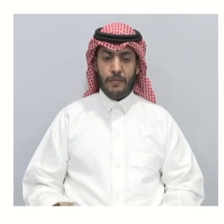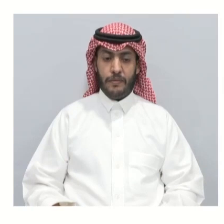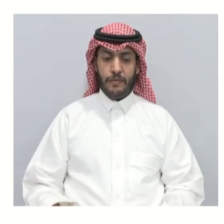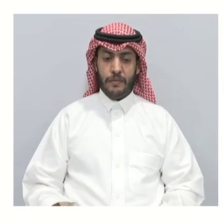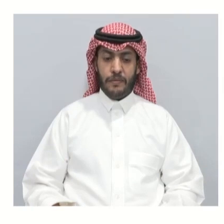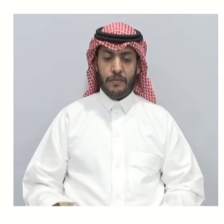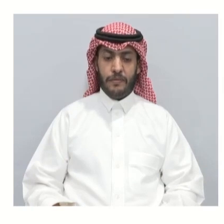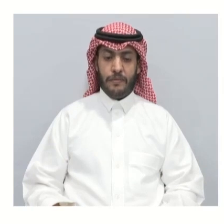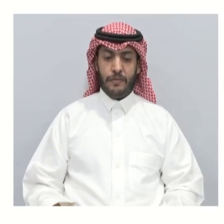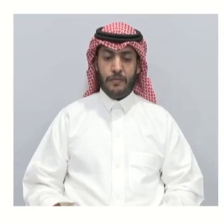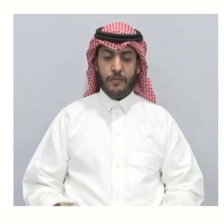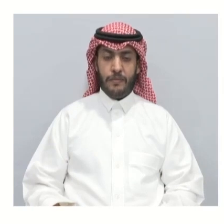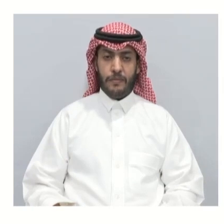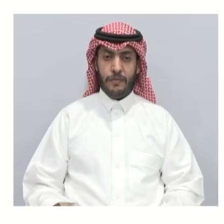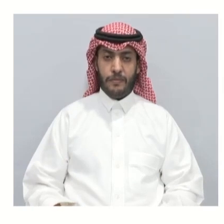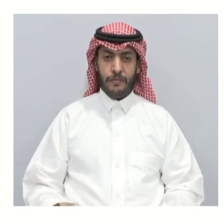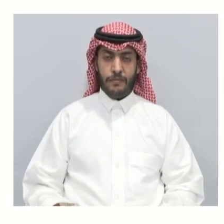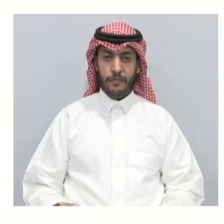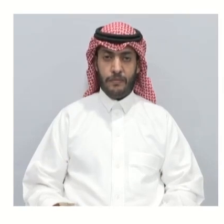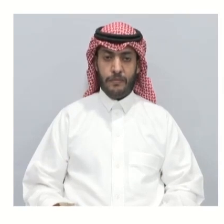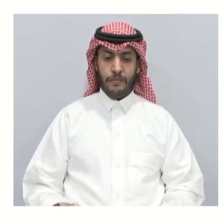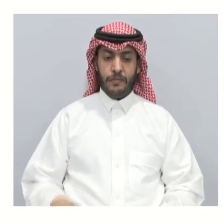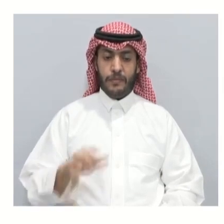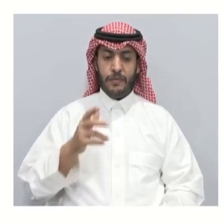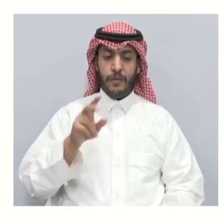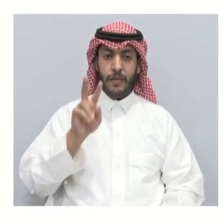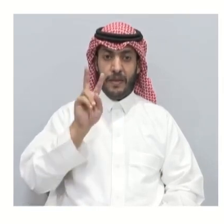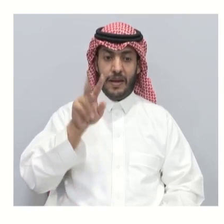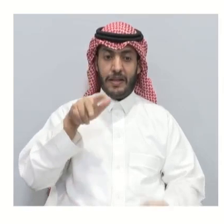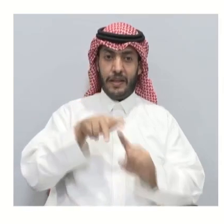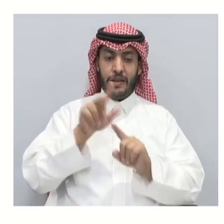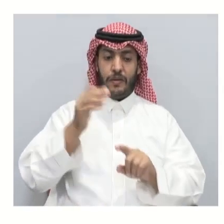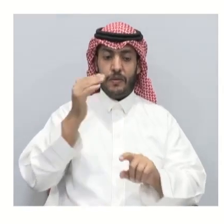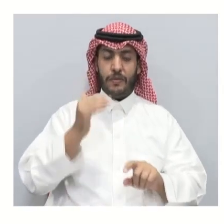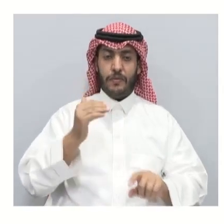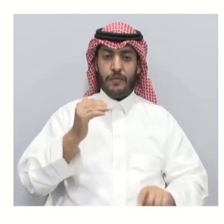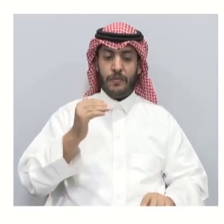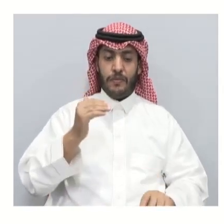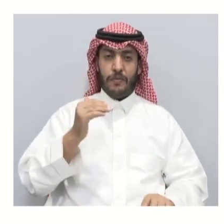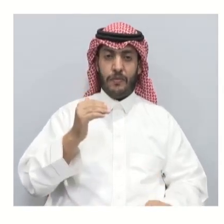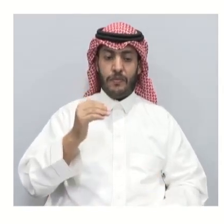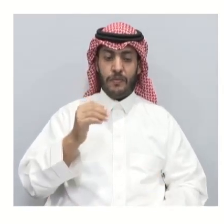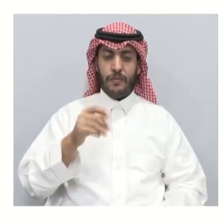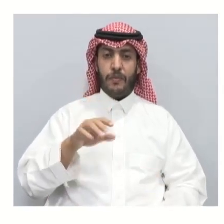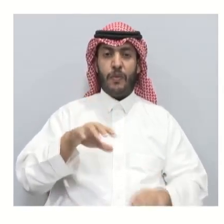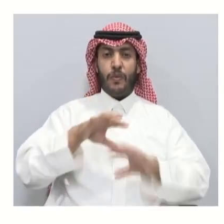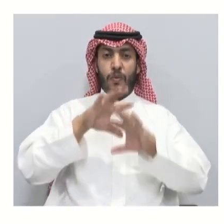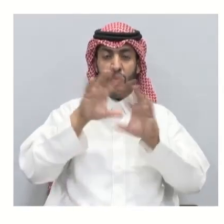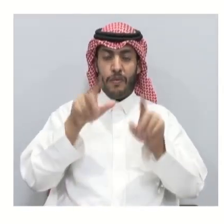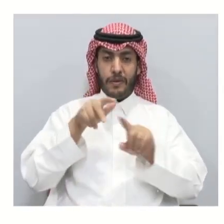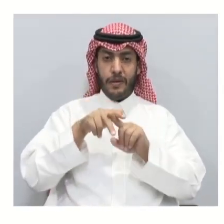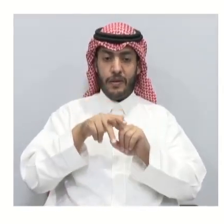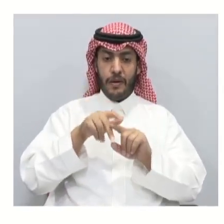اذا اضعها اسعدكم الله بهذا الشكل حصنان وبارك الله فيكم وضعناها في البسط وعدد